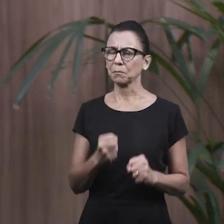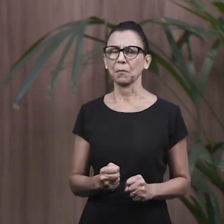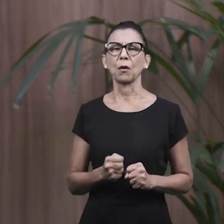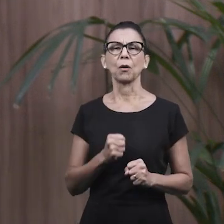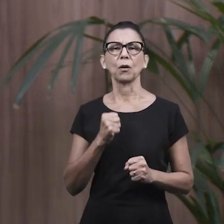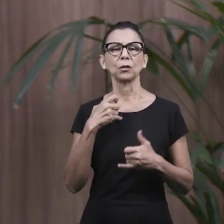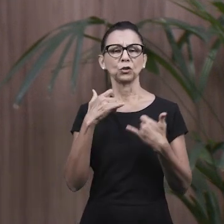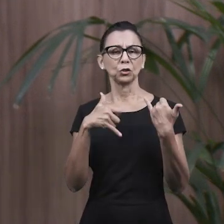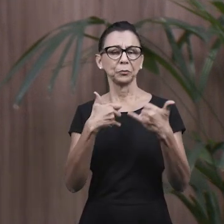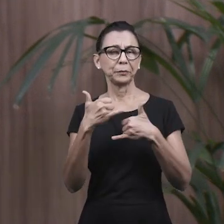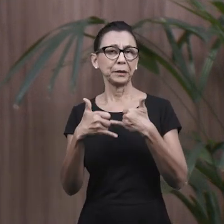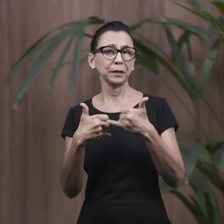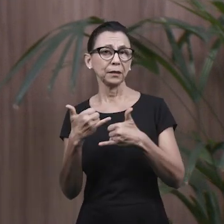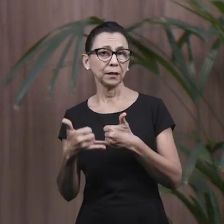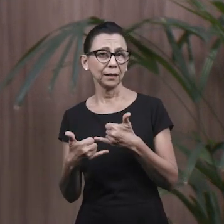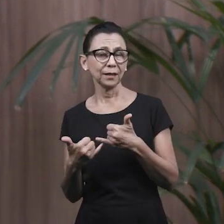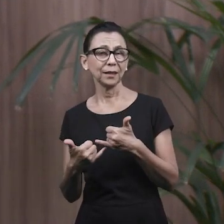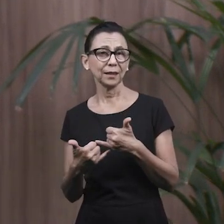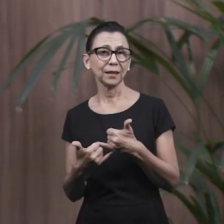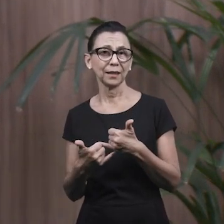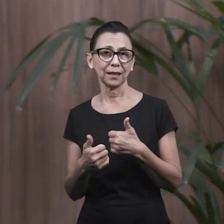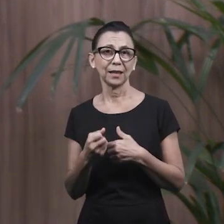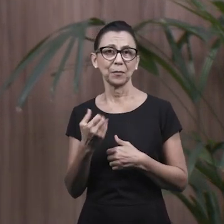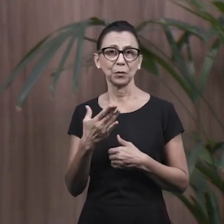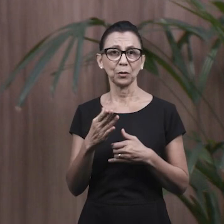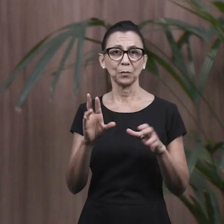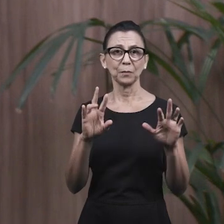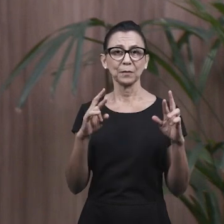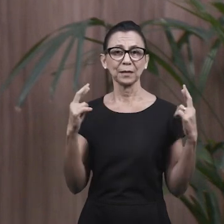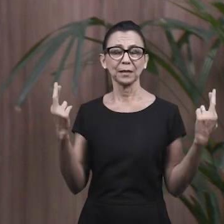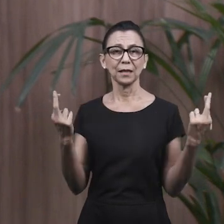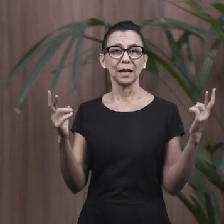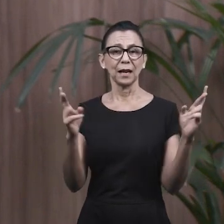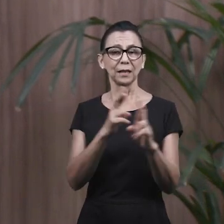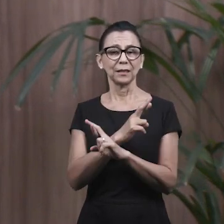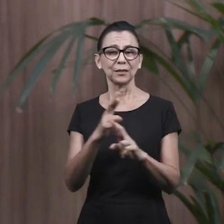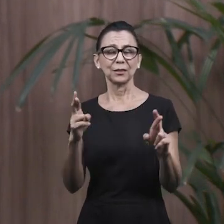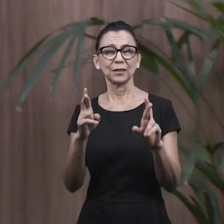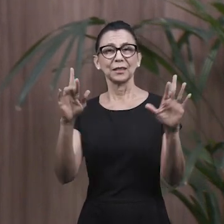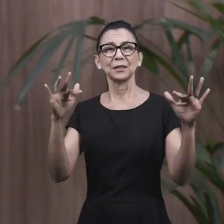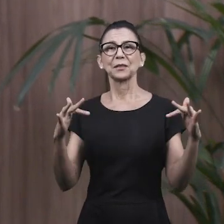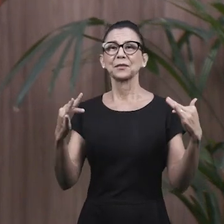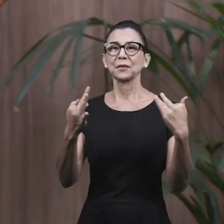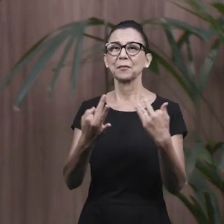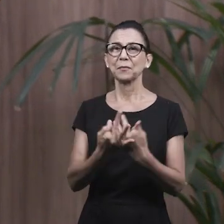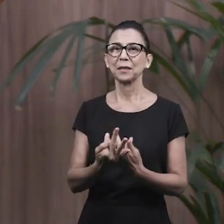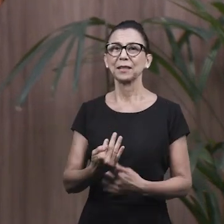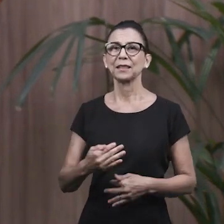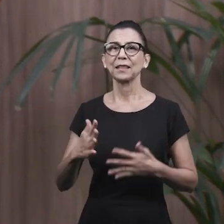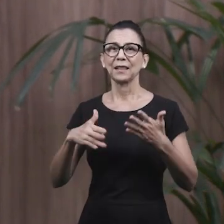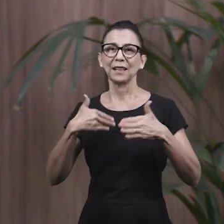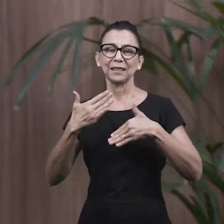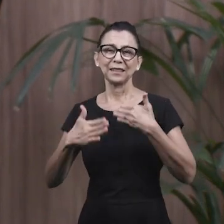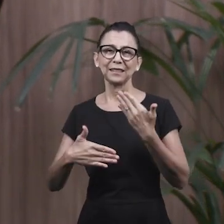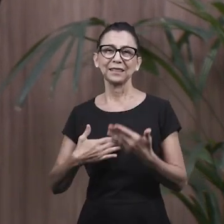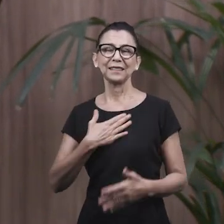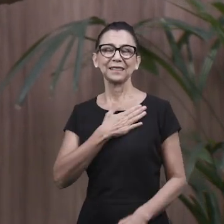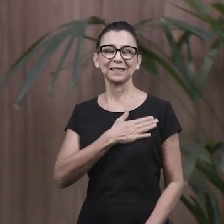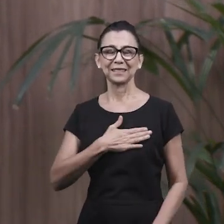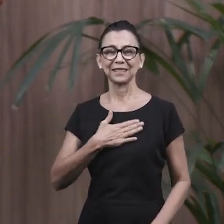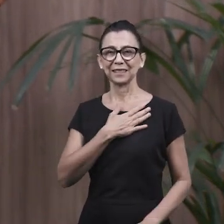nous connecter d'une autre manière avec nous et notre famille par le bénéfice de plaisir qu'il nous donne.